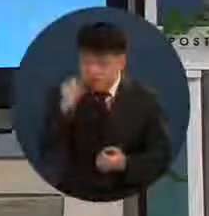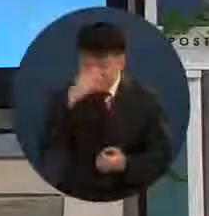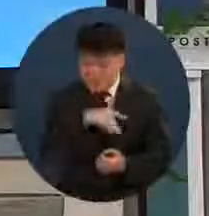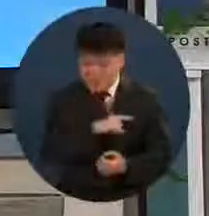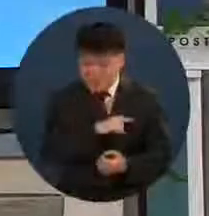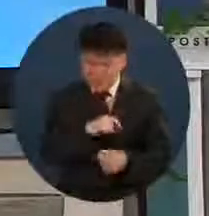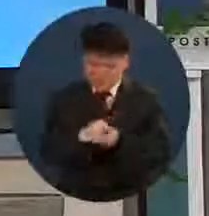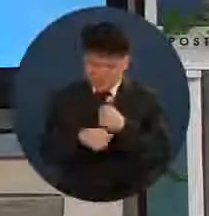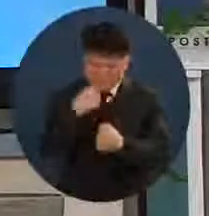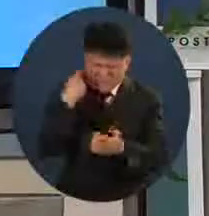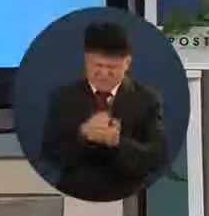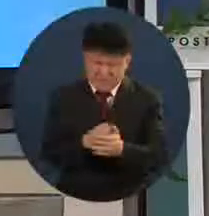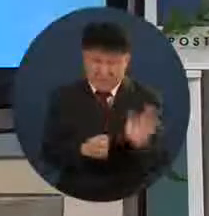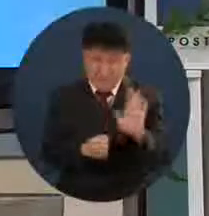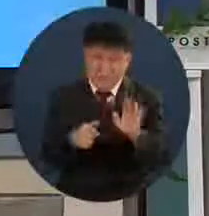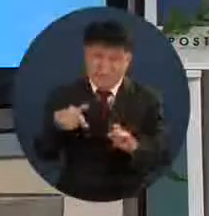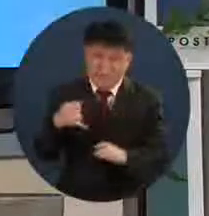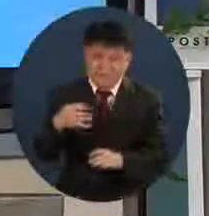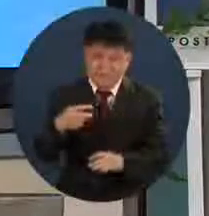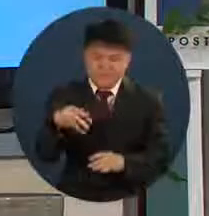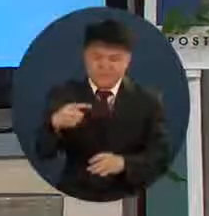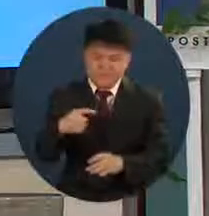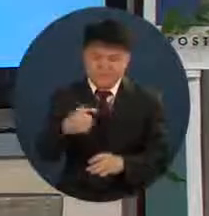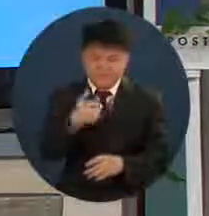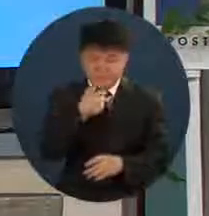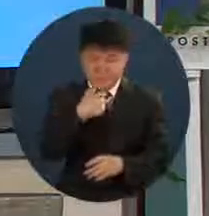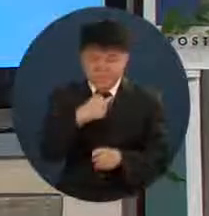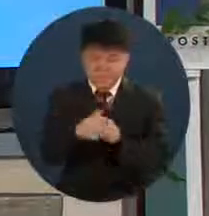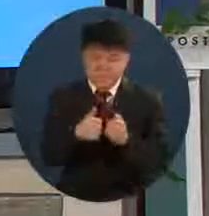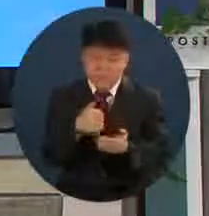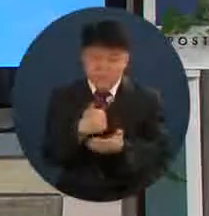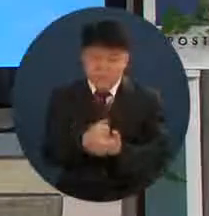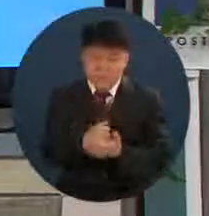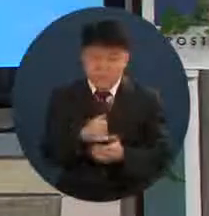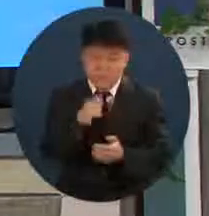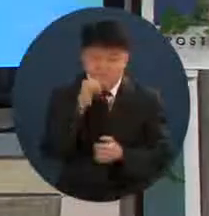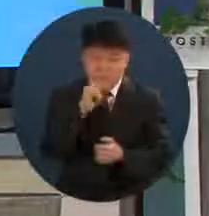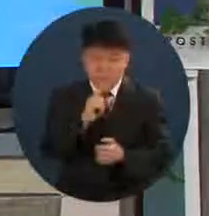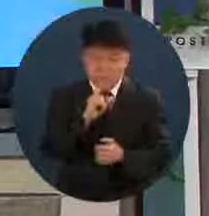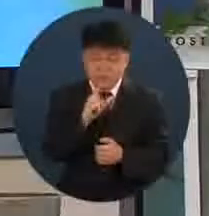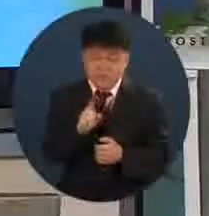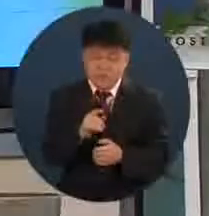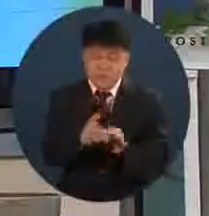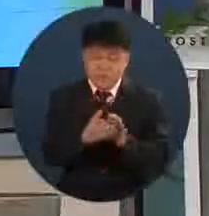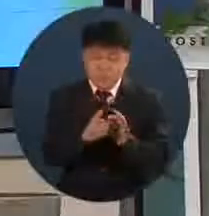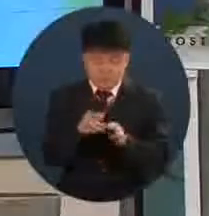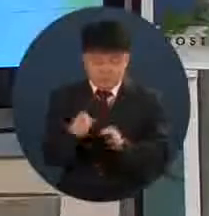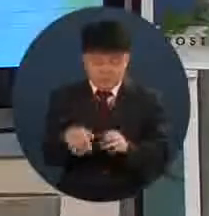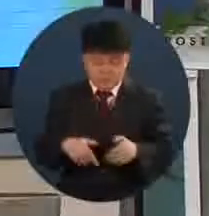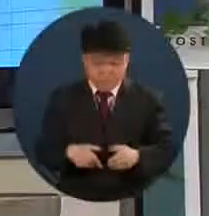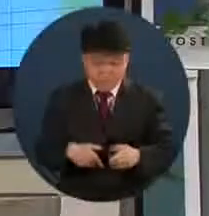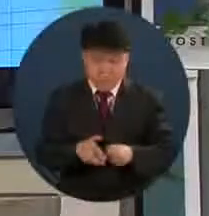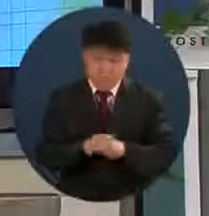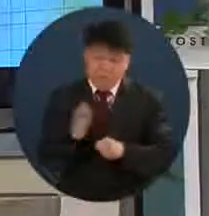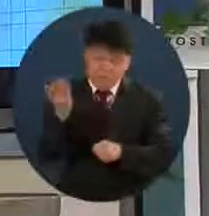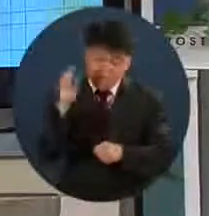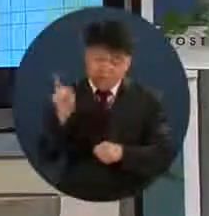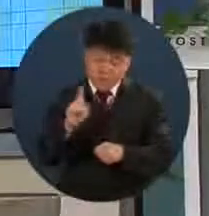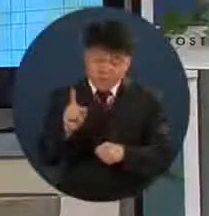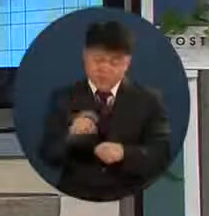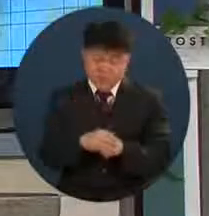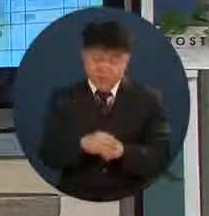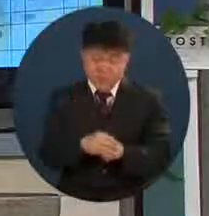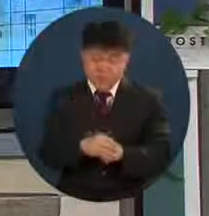것이 아니고 다 그리스 로마 신화의 그 이름이 나오는 사람들입니다. 그러니까 케이런도 나오기 때문에 그 여러분들 혹시 최근에 나와 있는 어떤